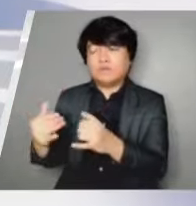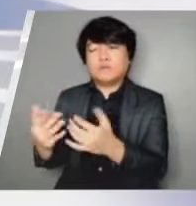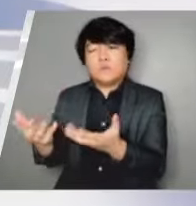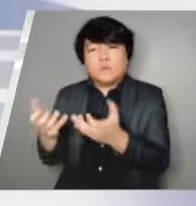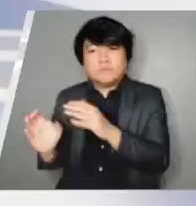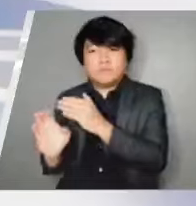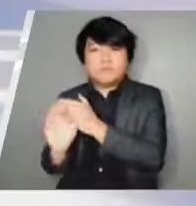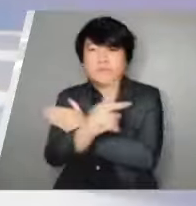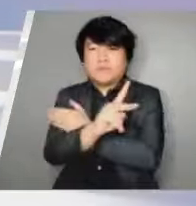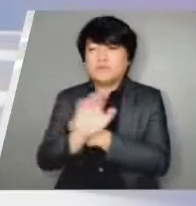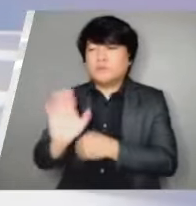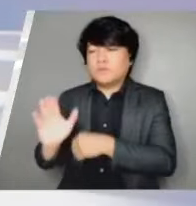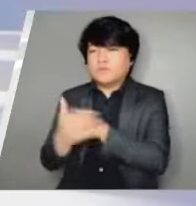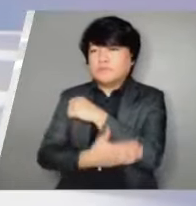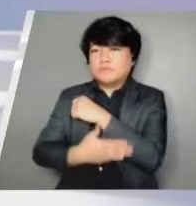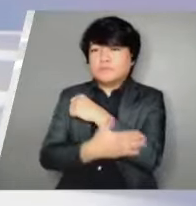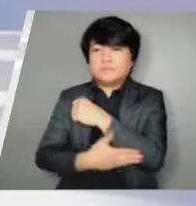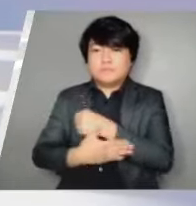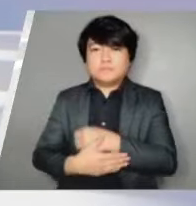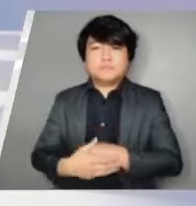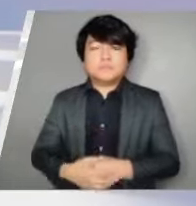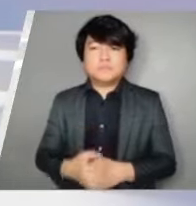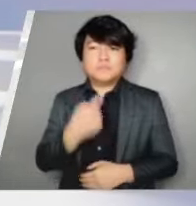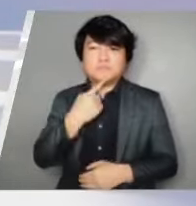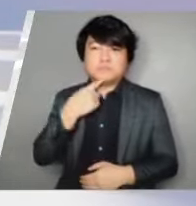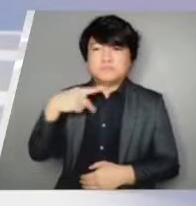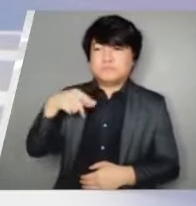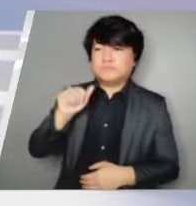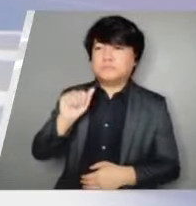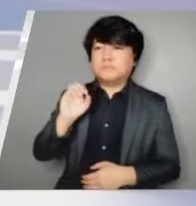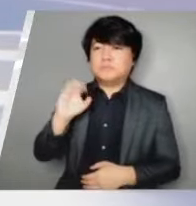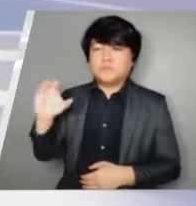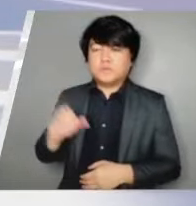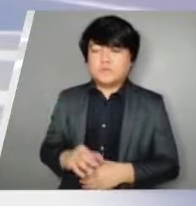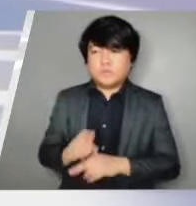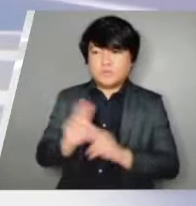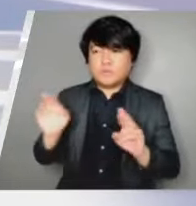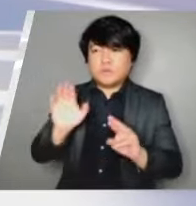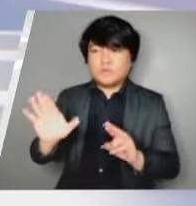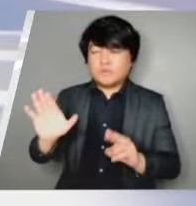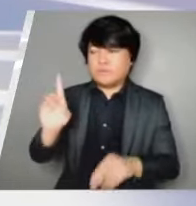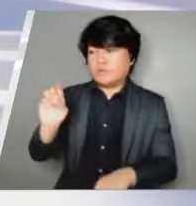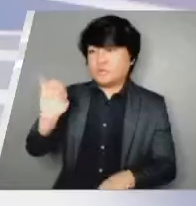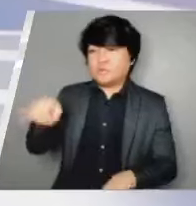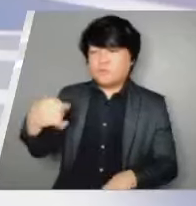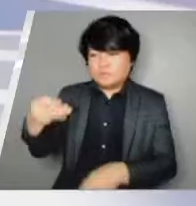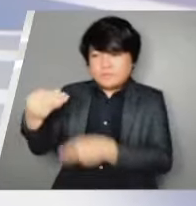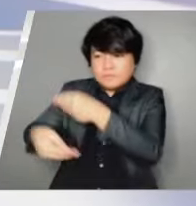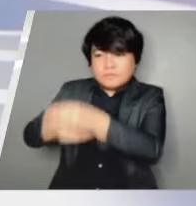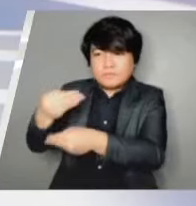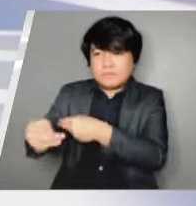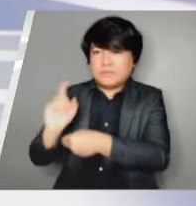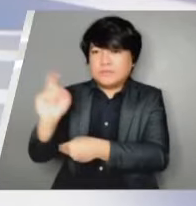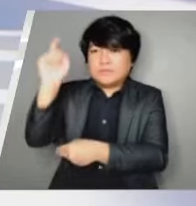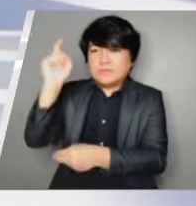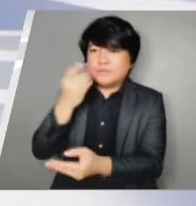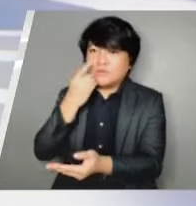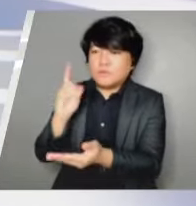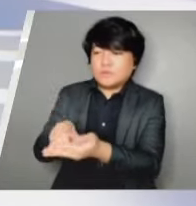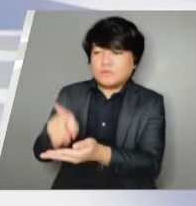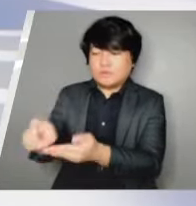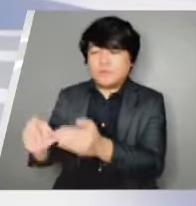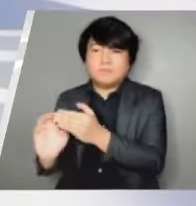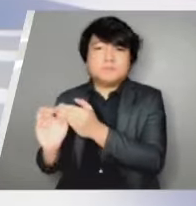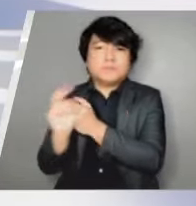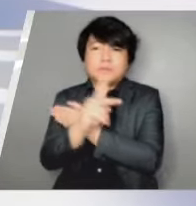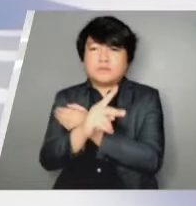Presidential Anti-Organized Crime Commission o PAOC, pinaayos na ito sa Department of Justice at Bureau of Immigration. Ilalagay rin sila sa blacklist para hindi